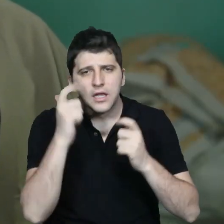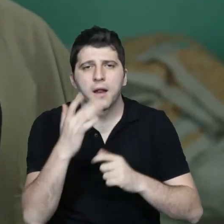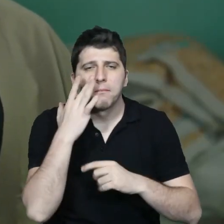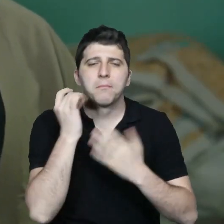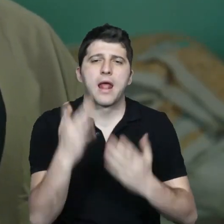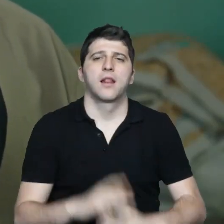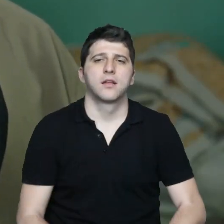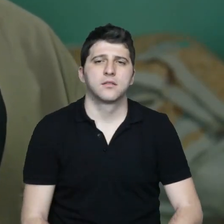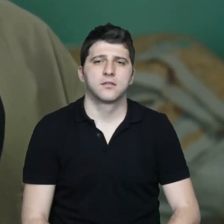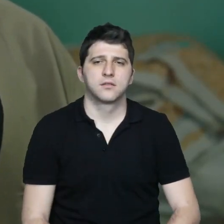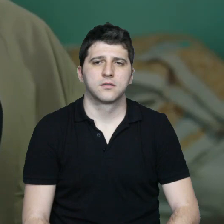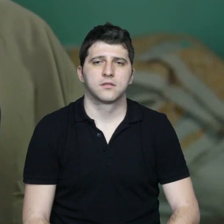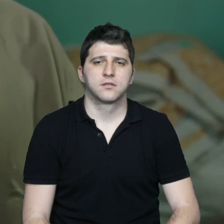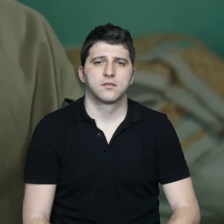belli.